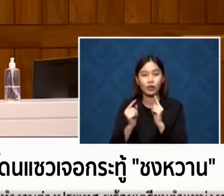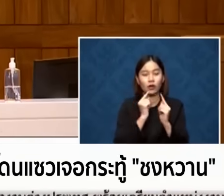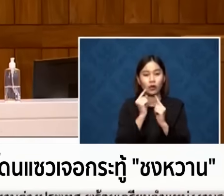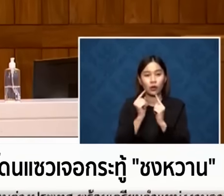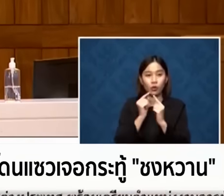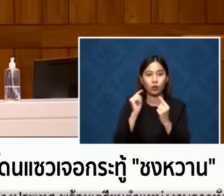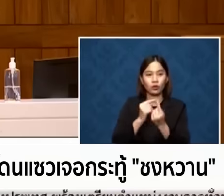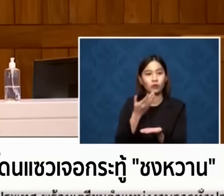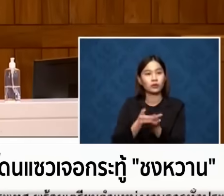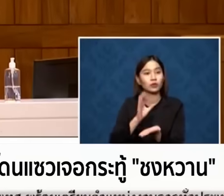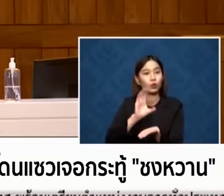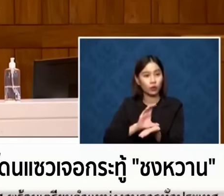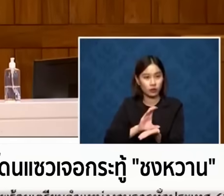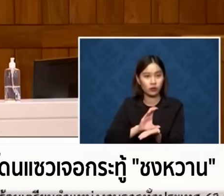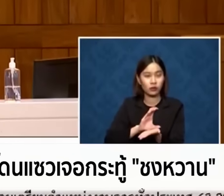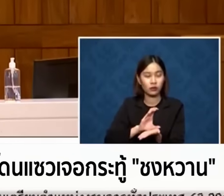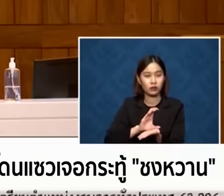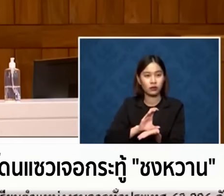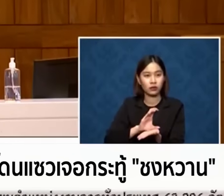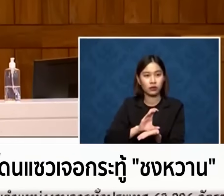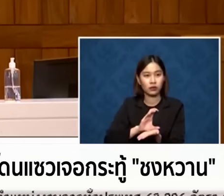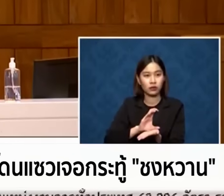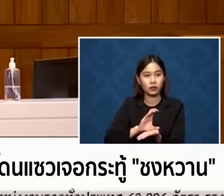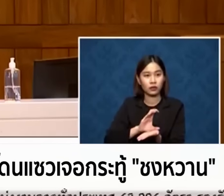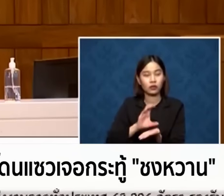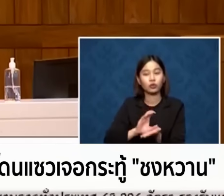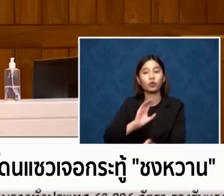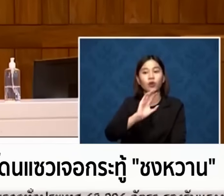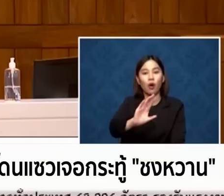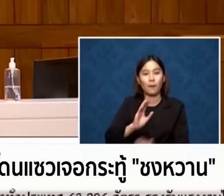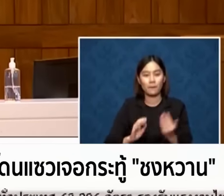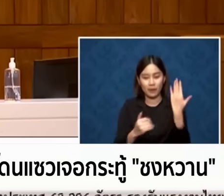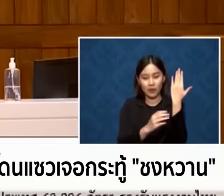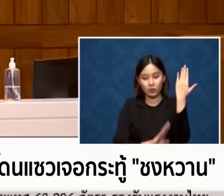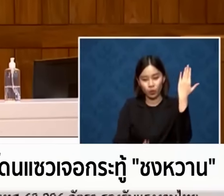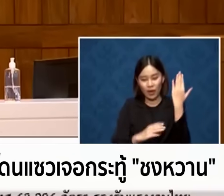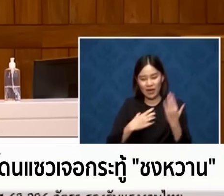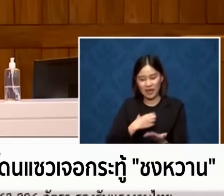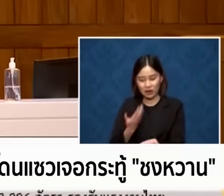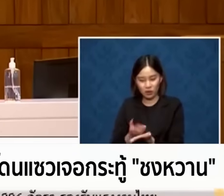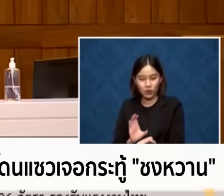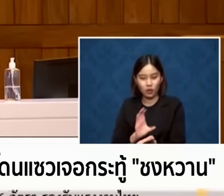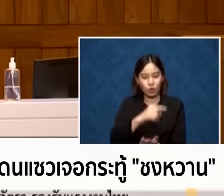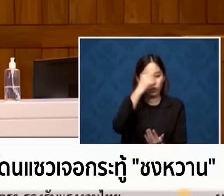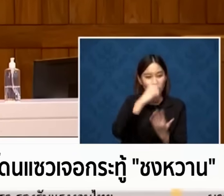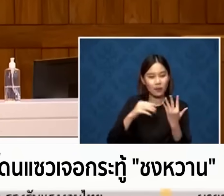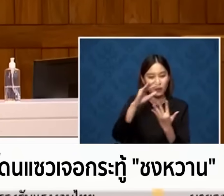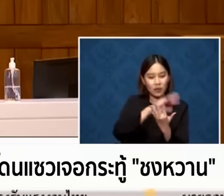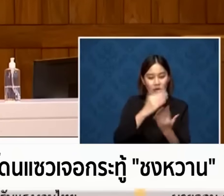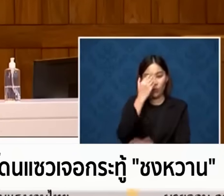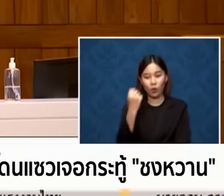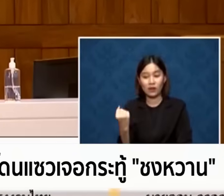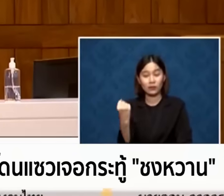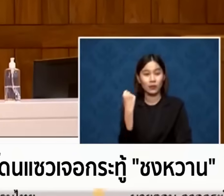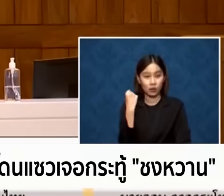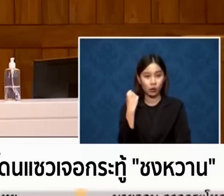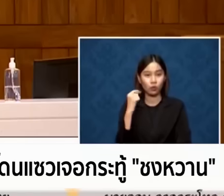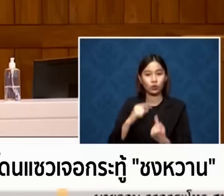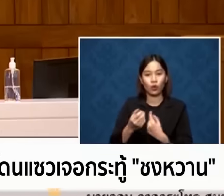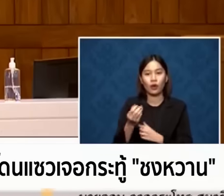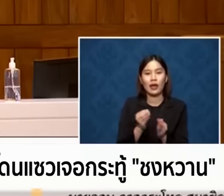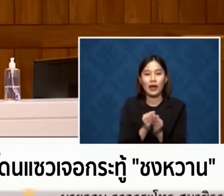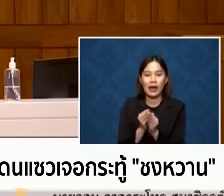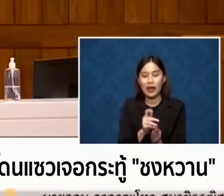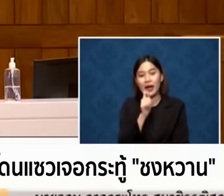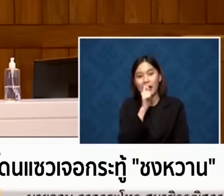สะท้อนถึงเศรษฐกิจของประเทศไทย้อนถึงปัญหาความยากจนของพี่น้องประชาชนเป็นเรื่องที่รัฐบาลคำนึงถึงตลอดต้องนำ